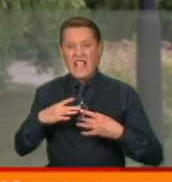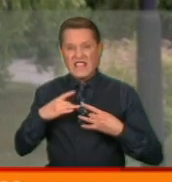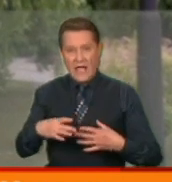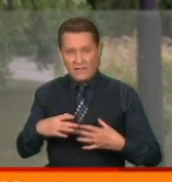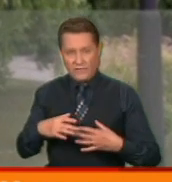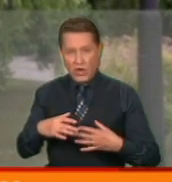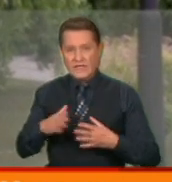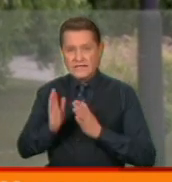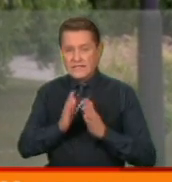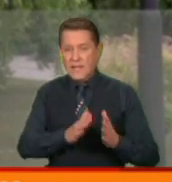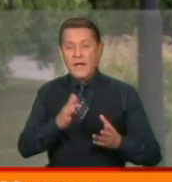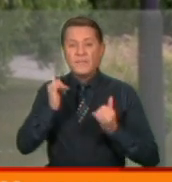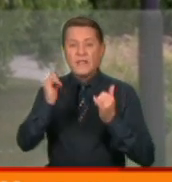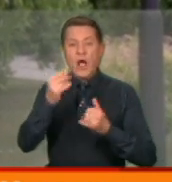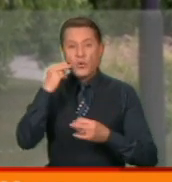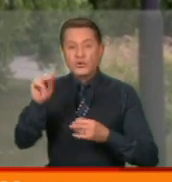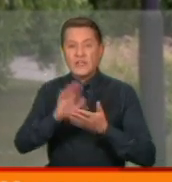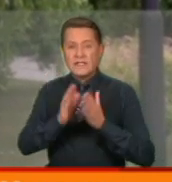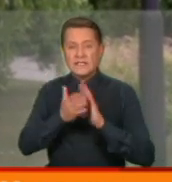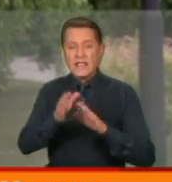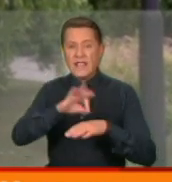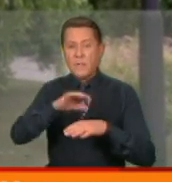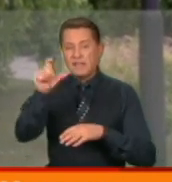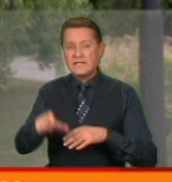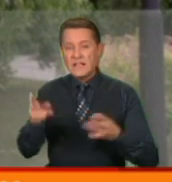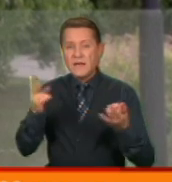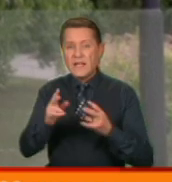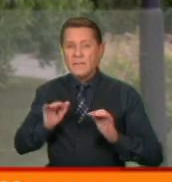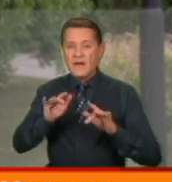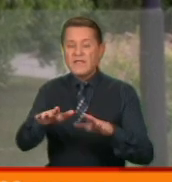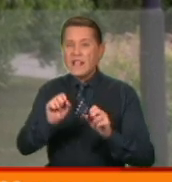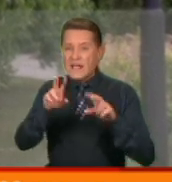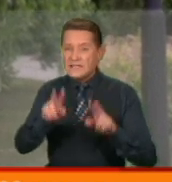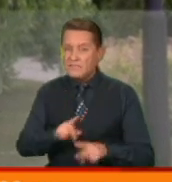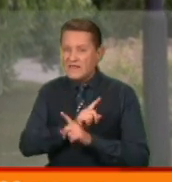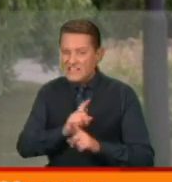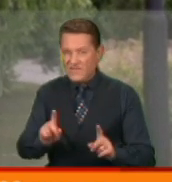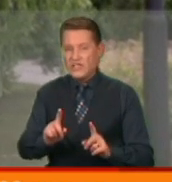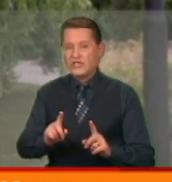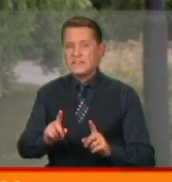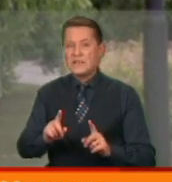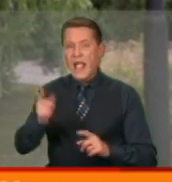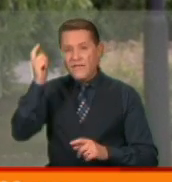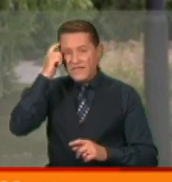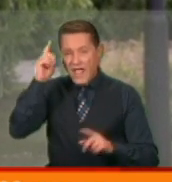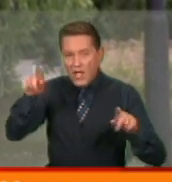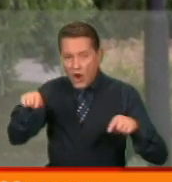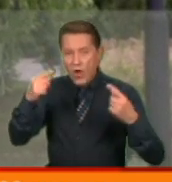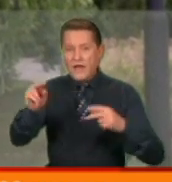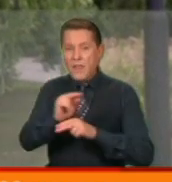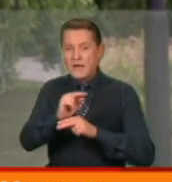Для улучшення состояния пацієнта йому необхідно проведення специфічної спеціальної